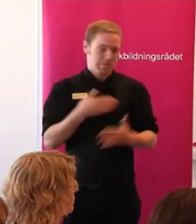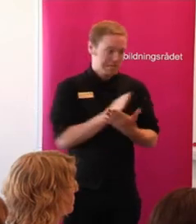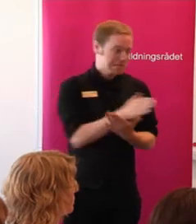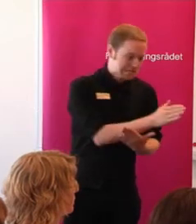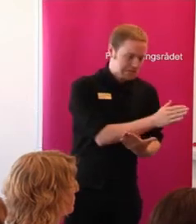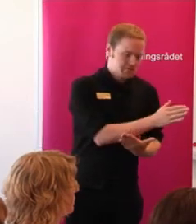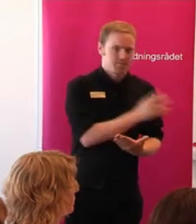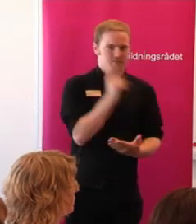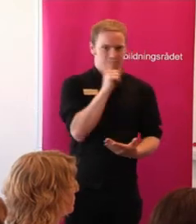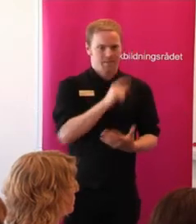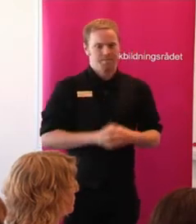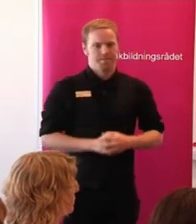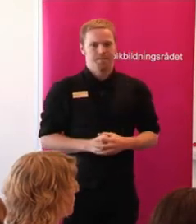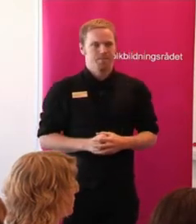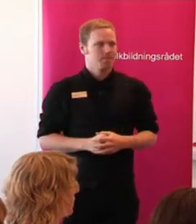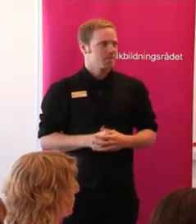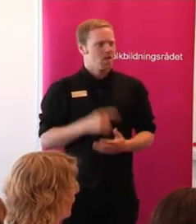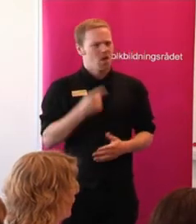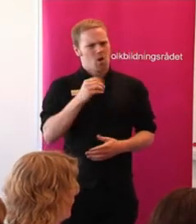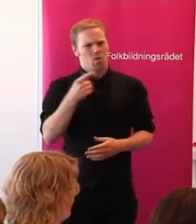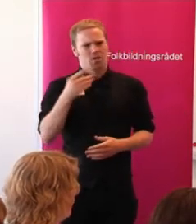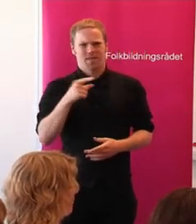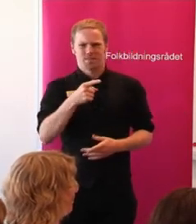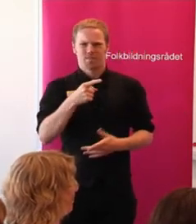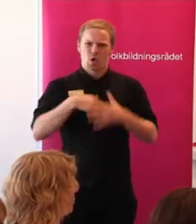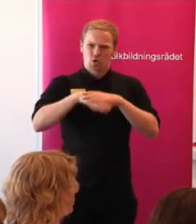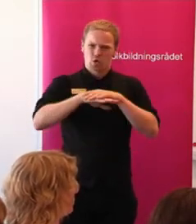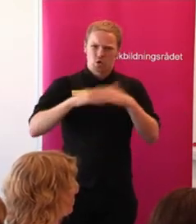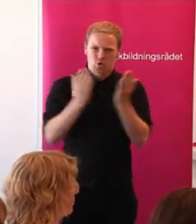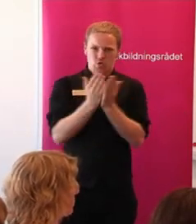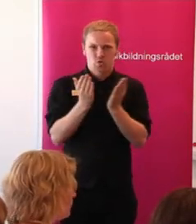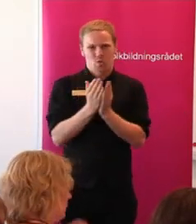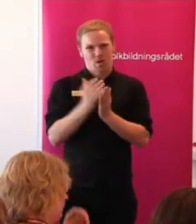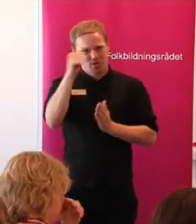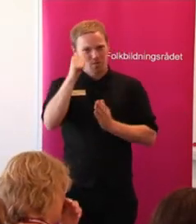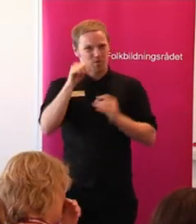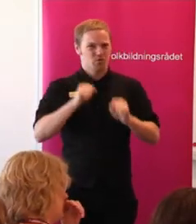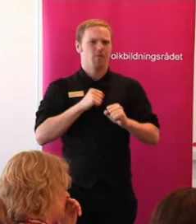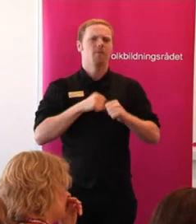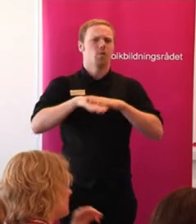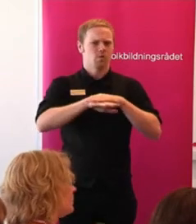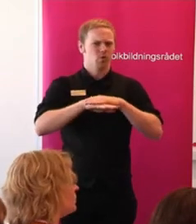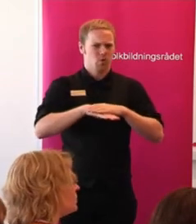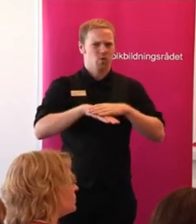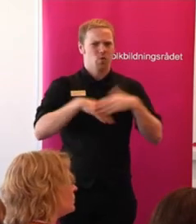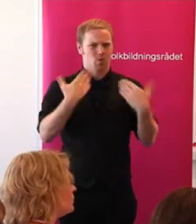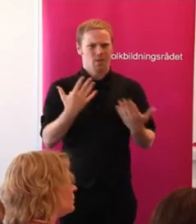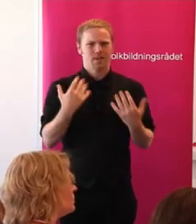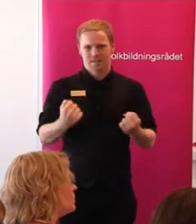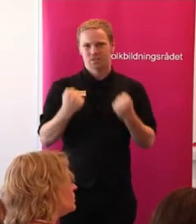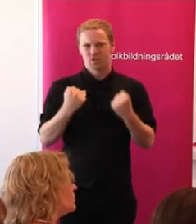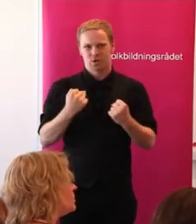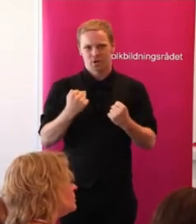vara att grundskola och gymnasium är det som ska vara det flexibla och kunna stärka människan från början.